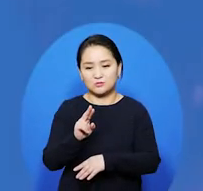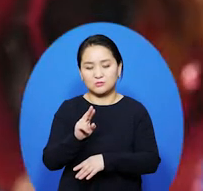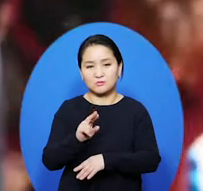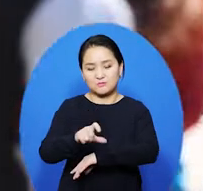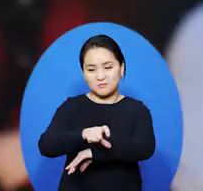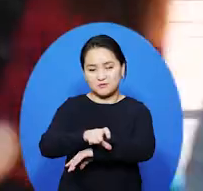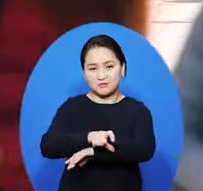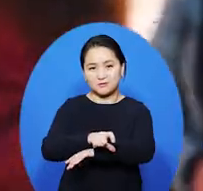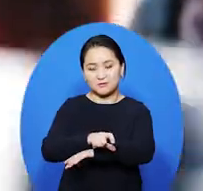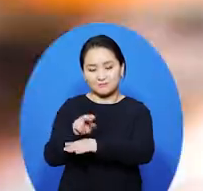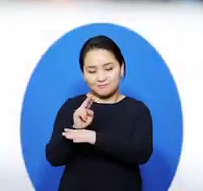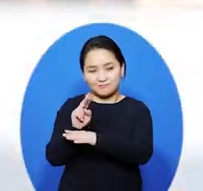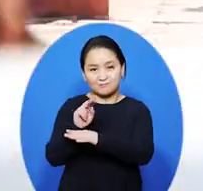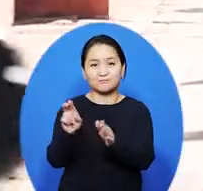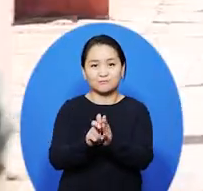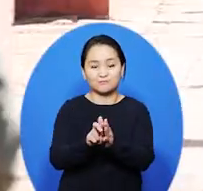ирсэн.